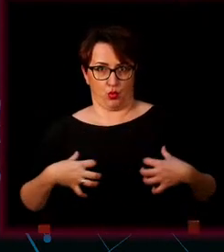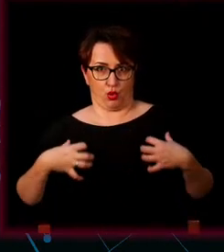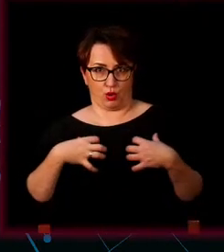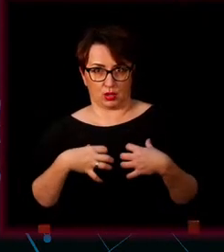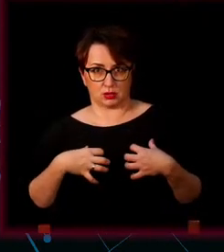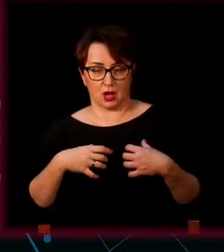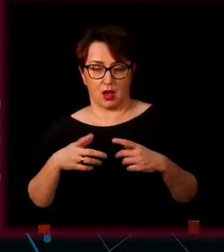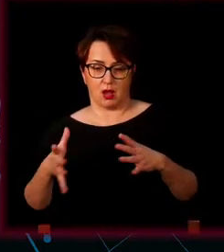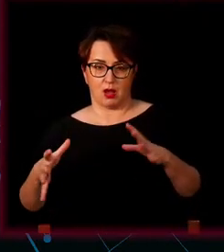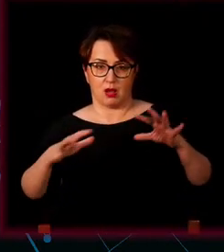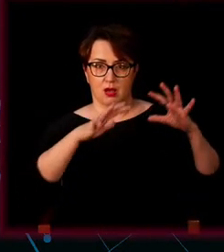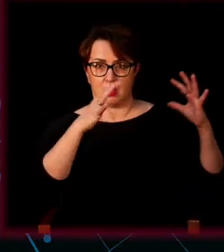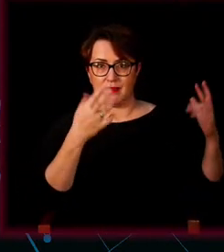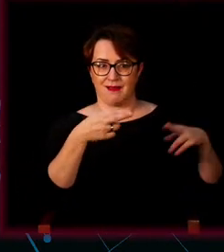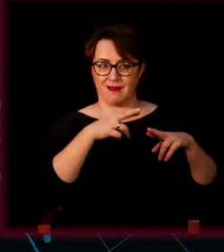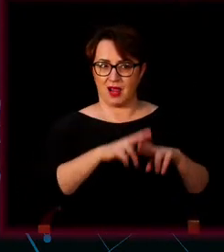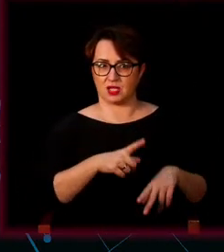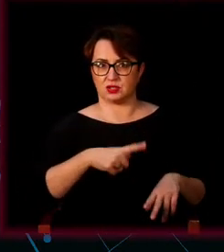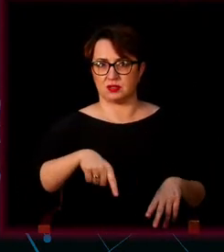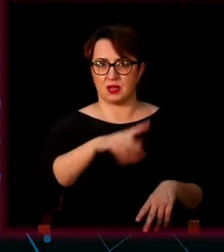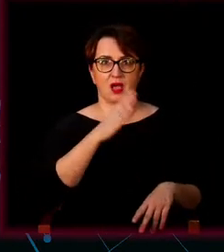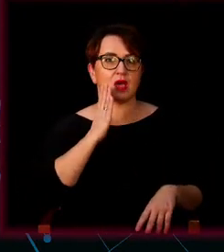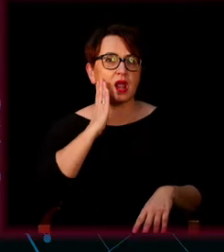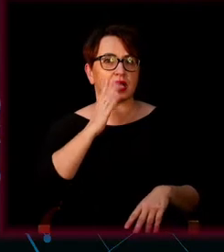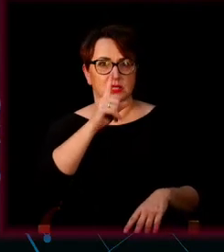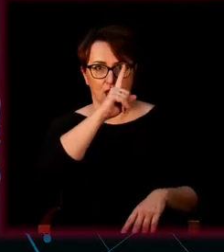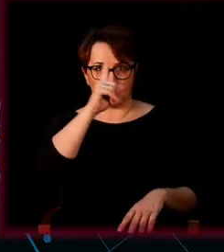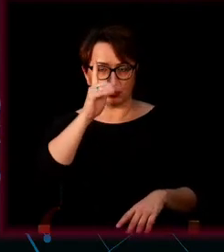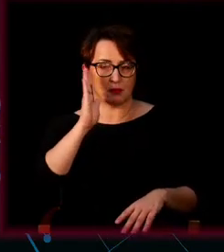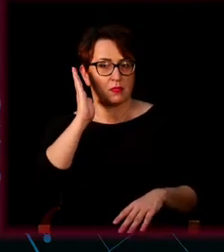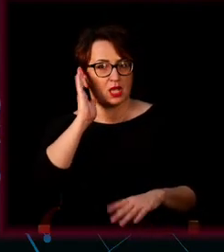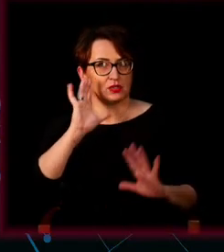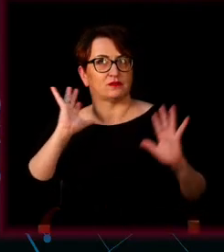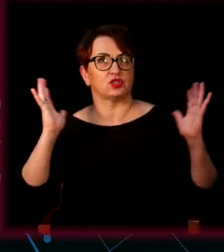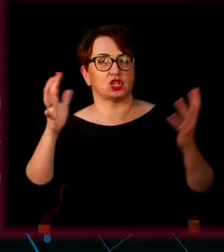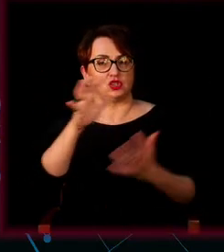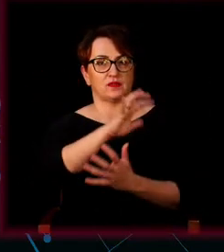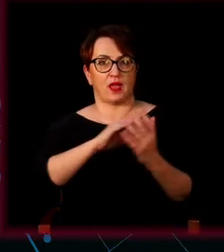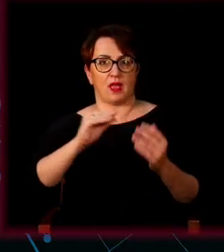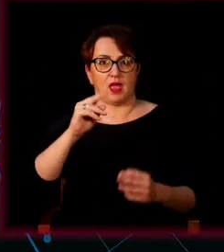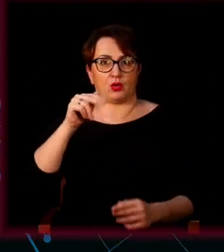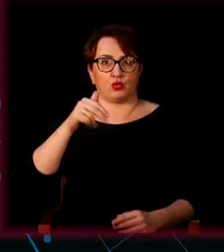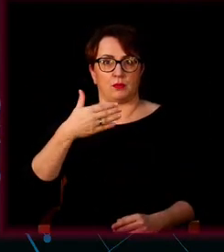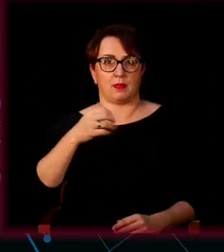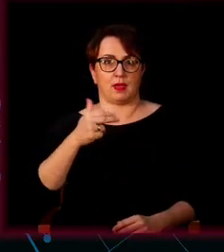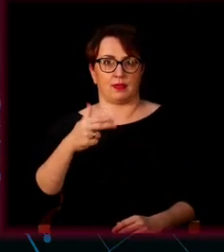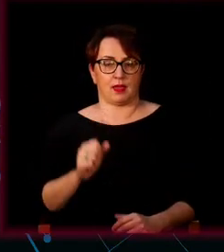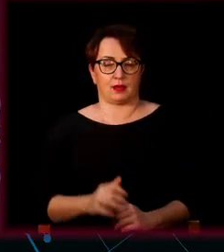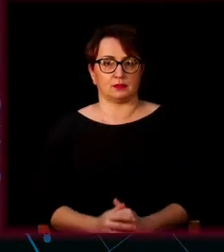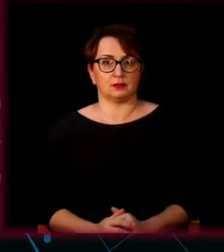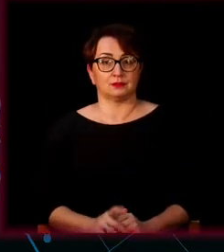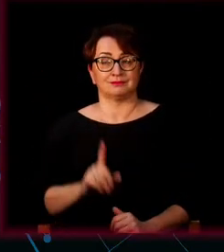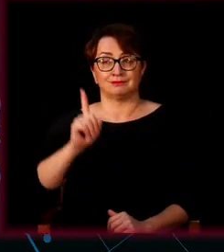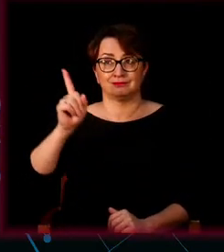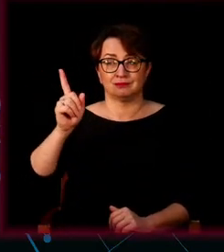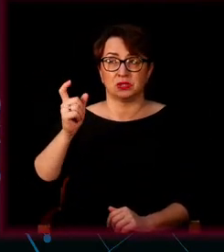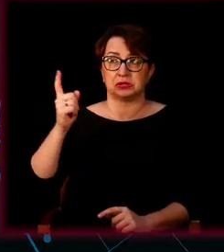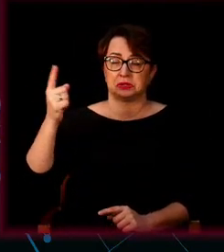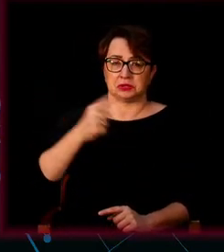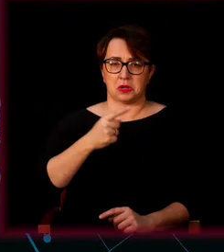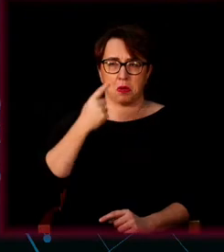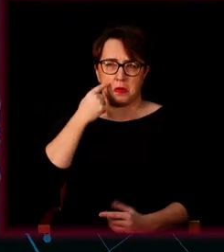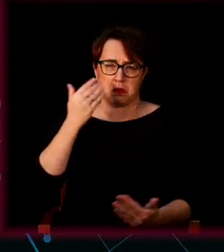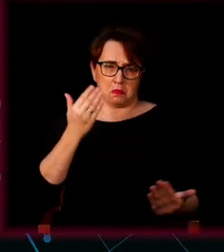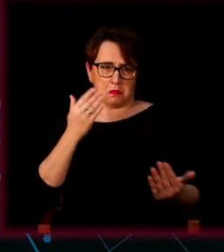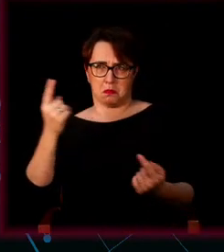od reszty ras ludzkich, które zamieszkują ten wszechświat ekumeny. Więc Getańczycy, chociaż z pozoru się niczym nie różnią